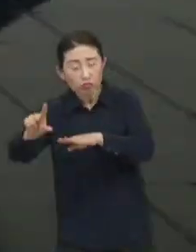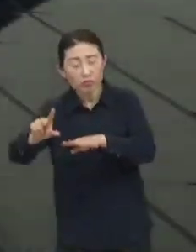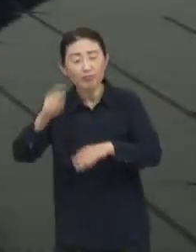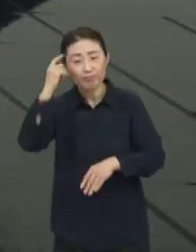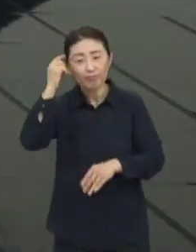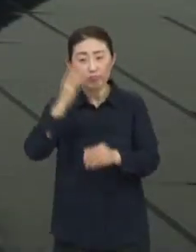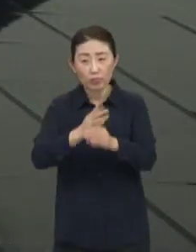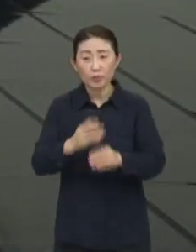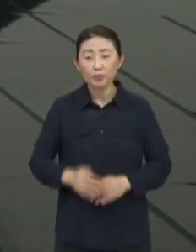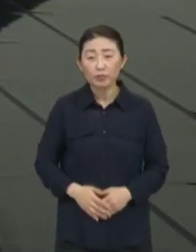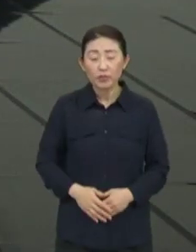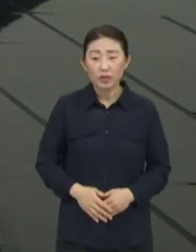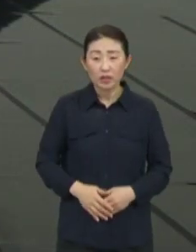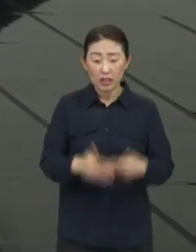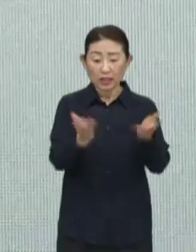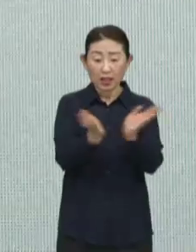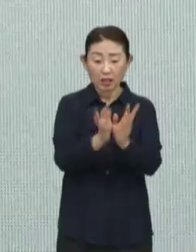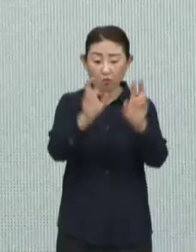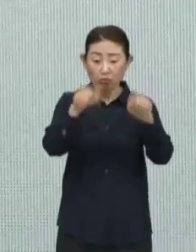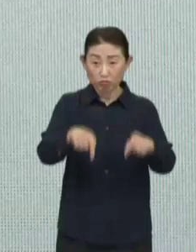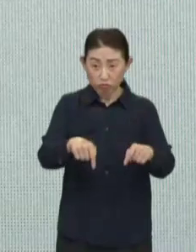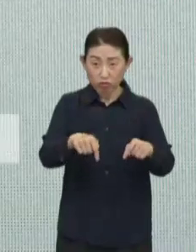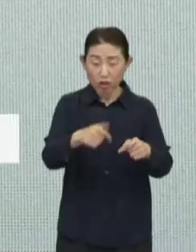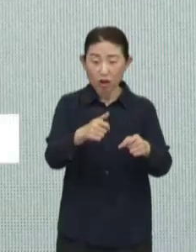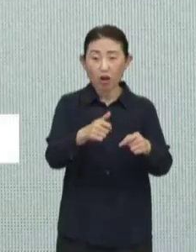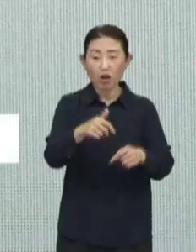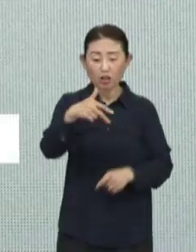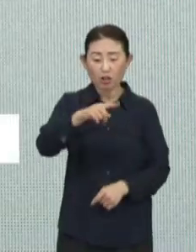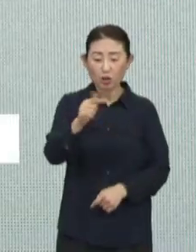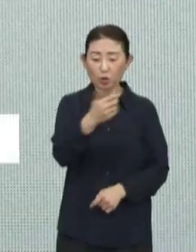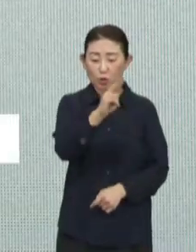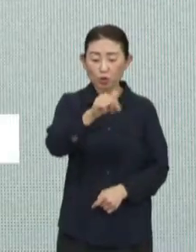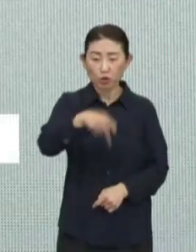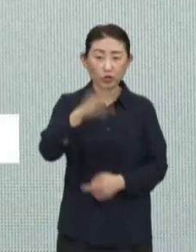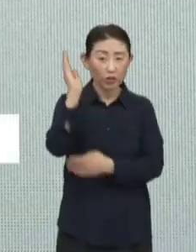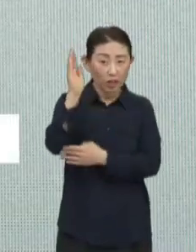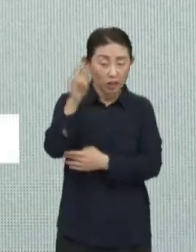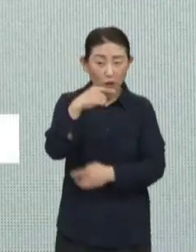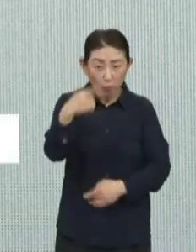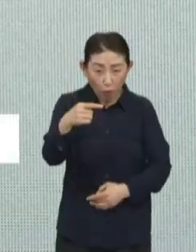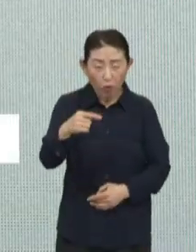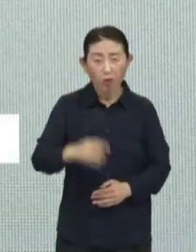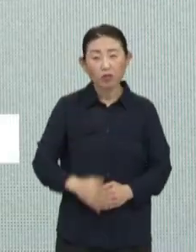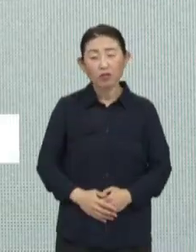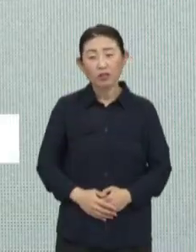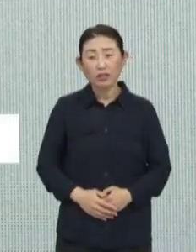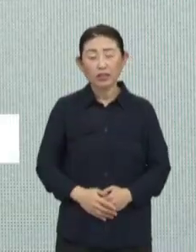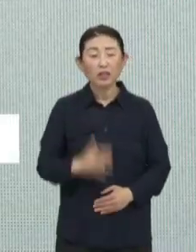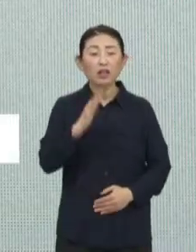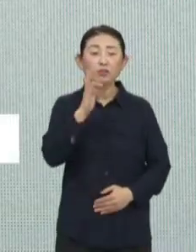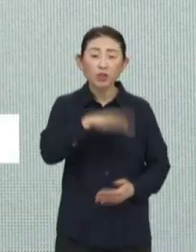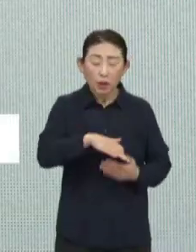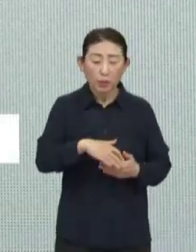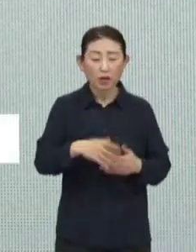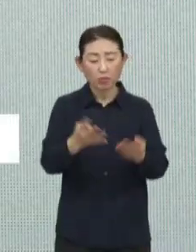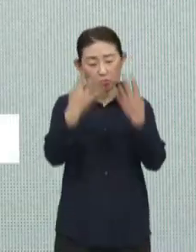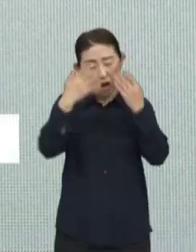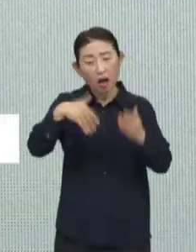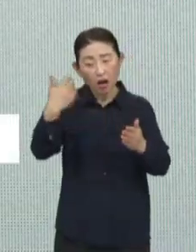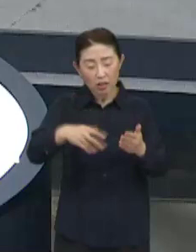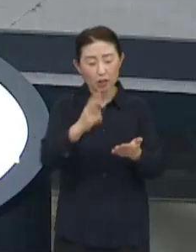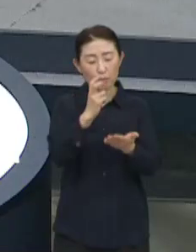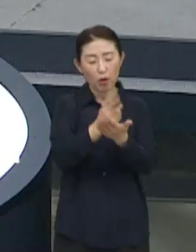한편 선관위 토론회 비초청 대상인 무소속 전옥균 후보는 방송 연설을 통해 14세 미만의